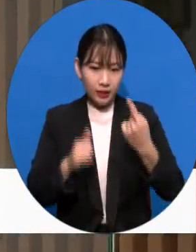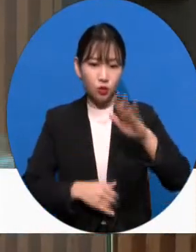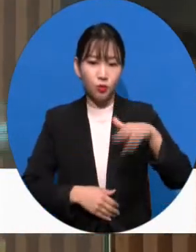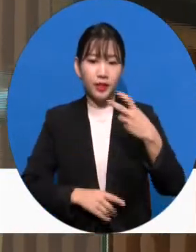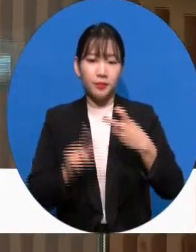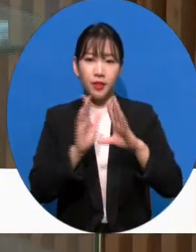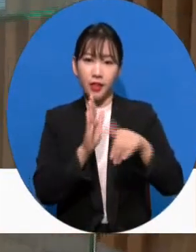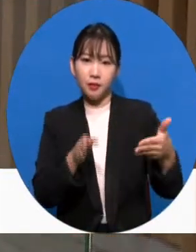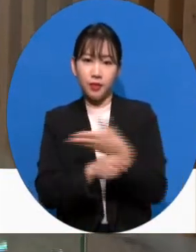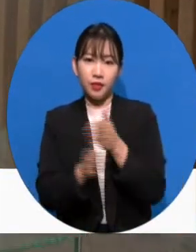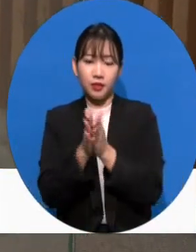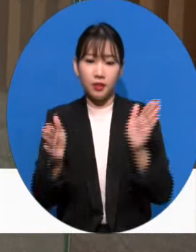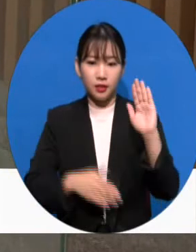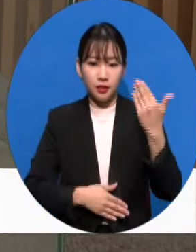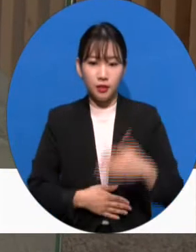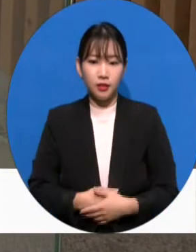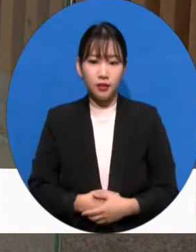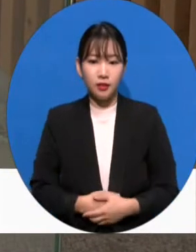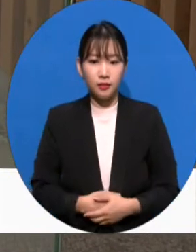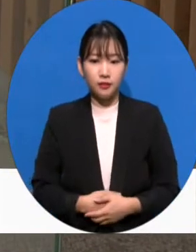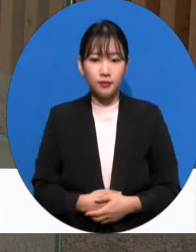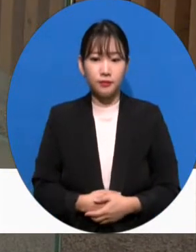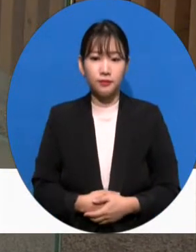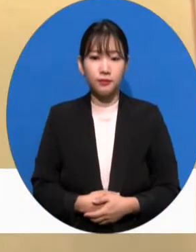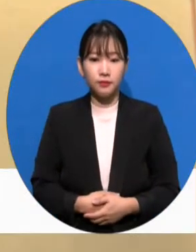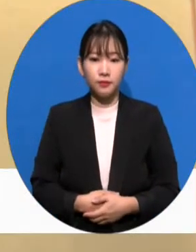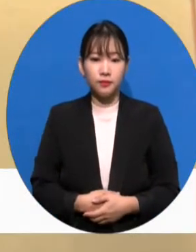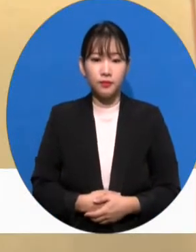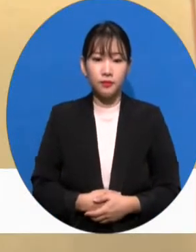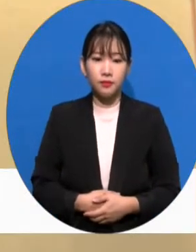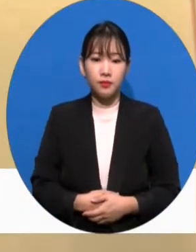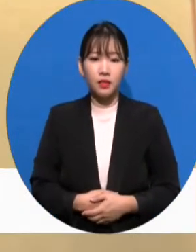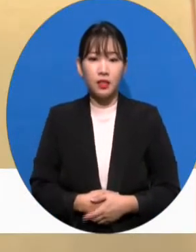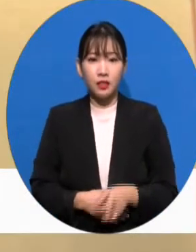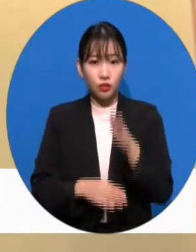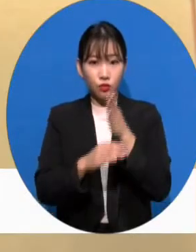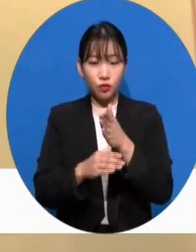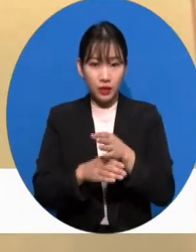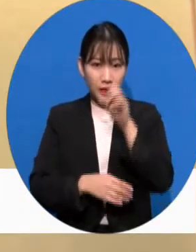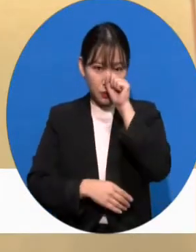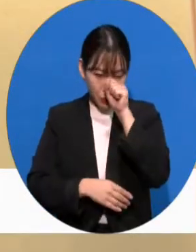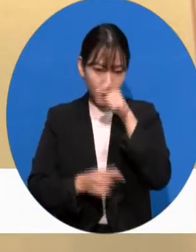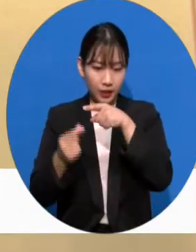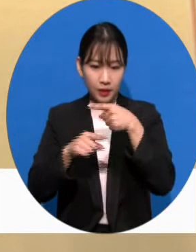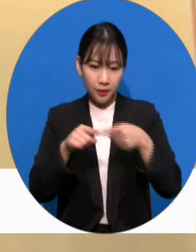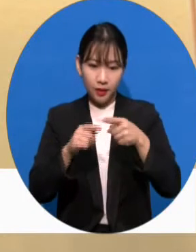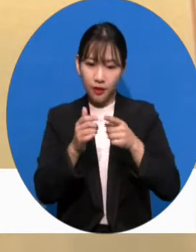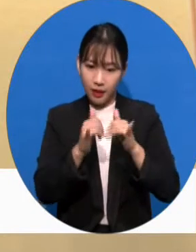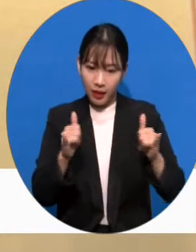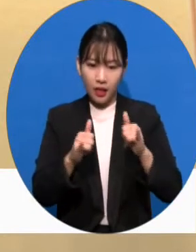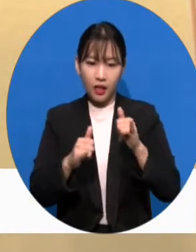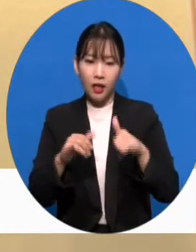1910년 20년대부터 1920년대부터 시작이었지만, 중앙정부는 좋은 비평가,